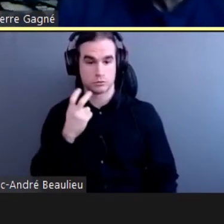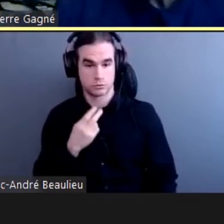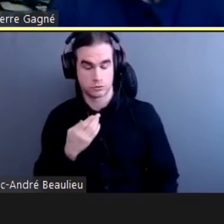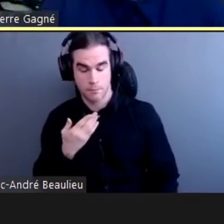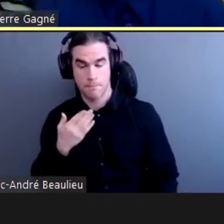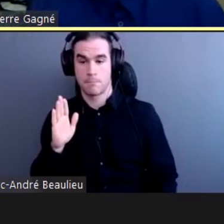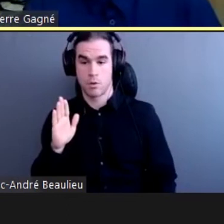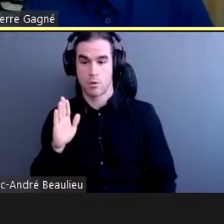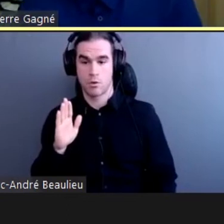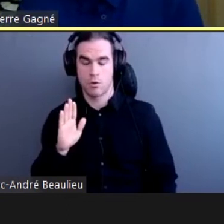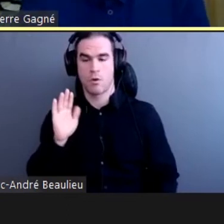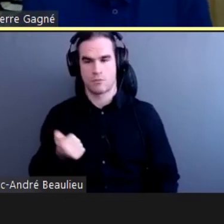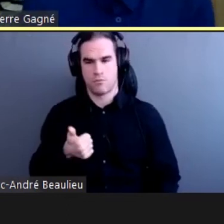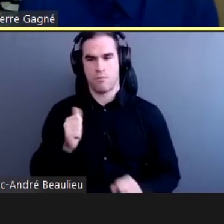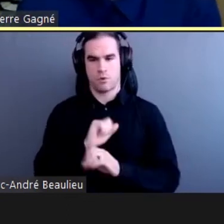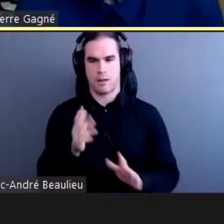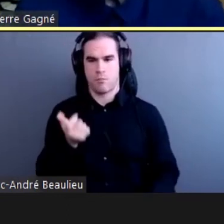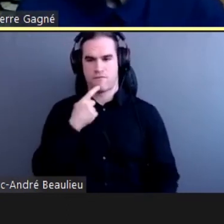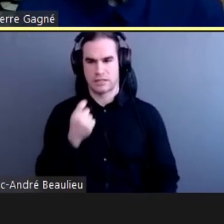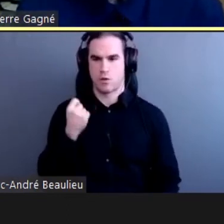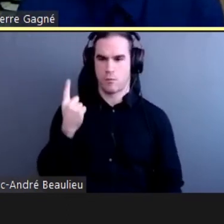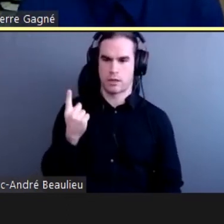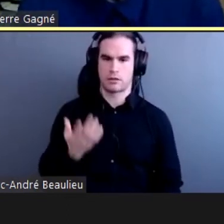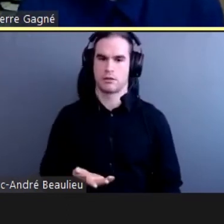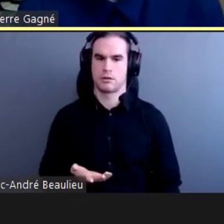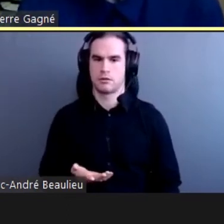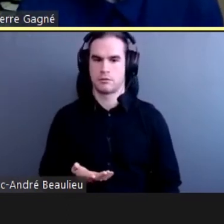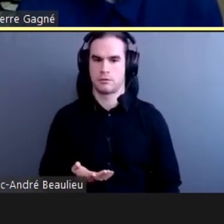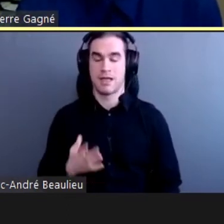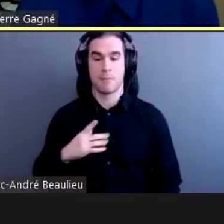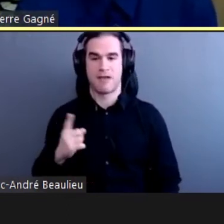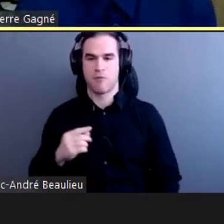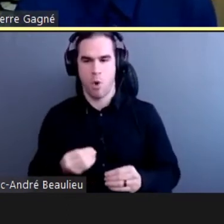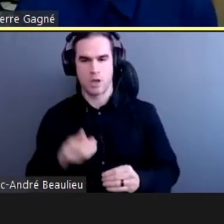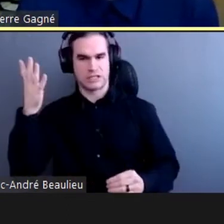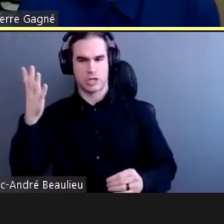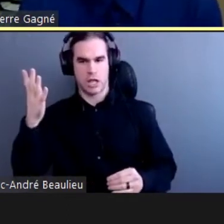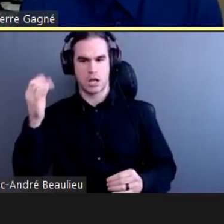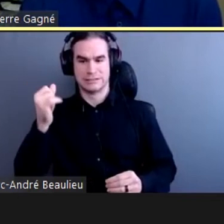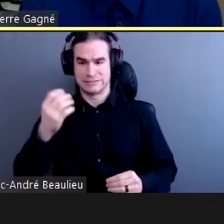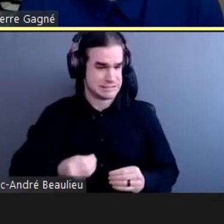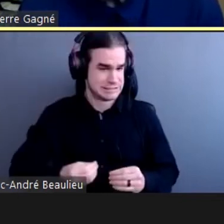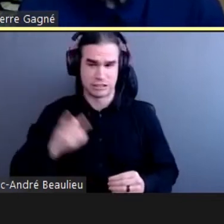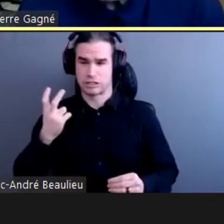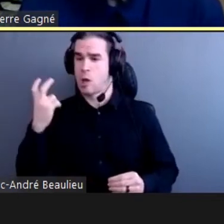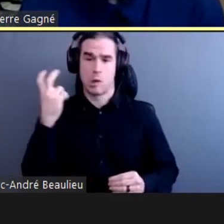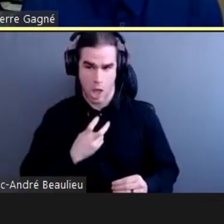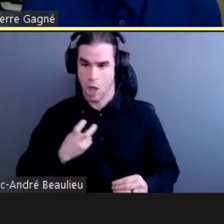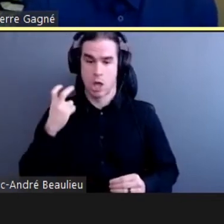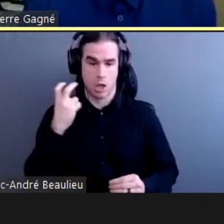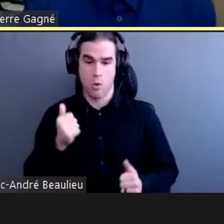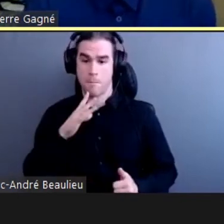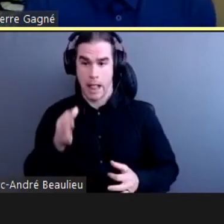plus claire et plus facile à comprendre. Et quand on fait ça, toutefois, il ne faut pas exagérer parce que si on exagère en parlant trop